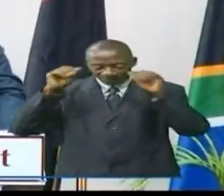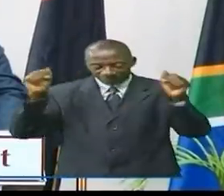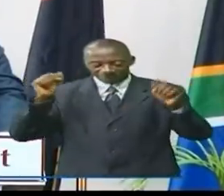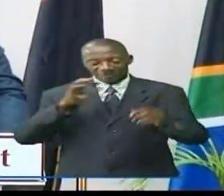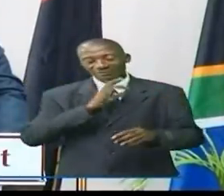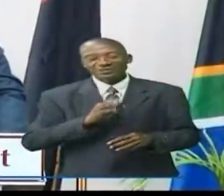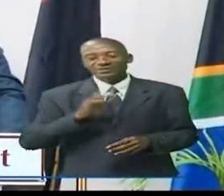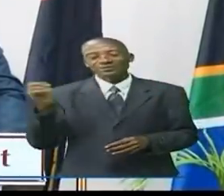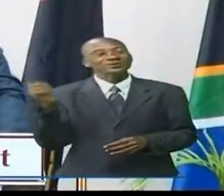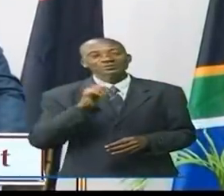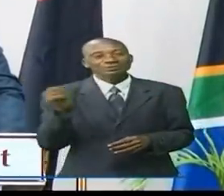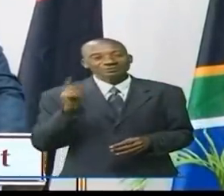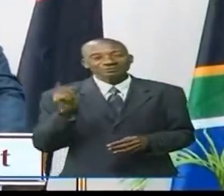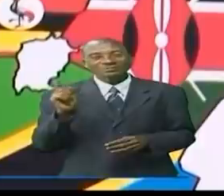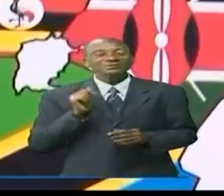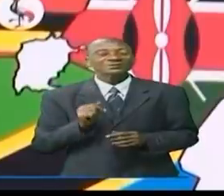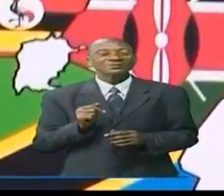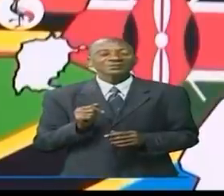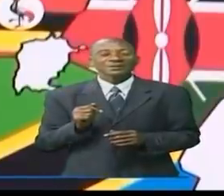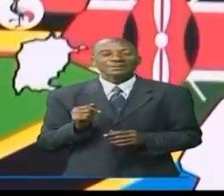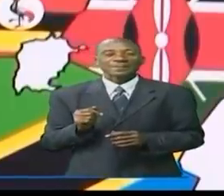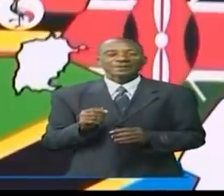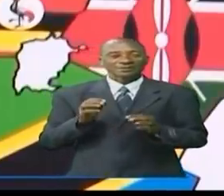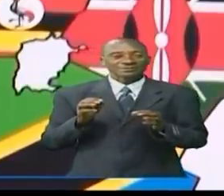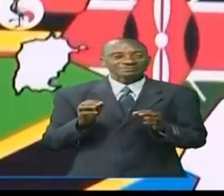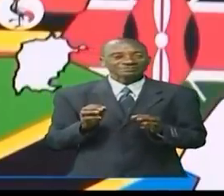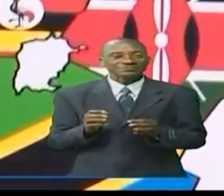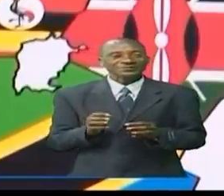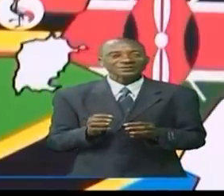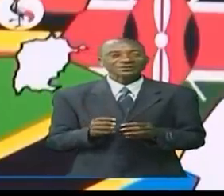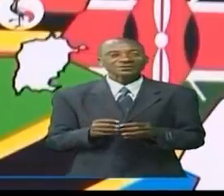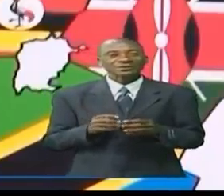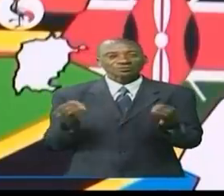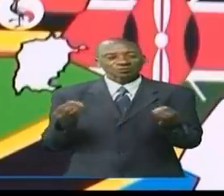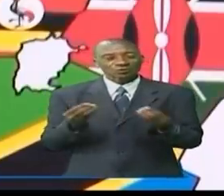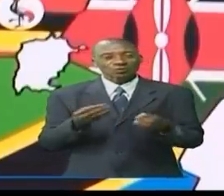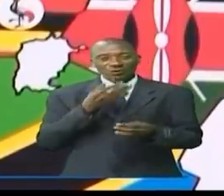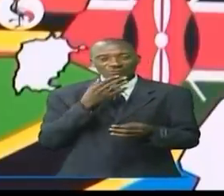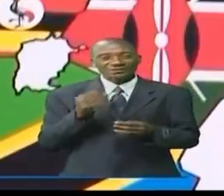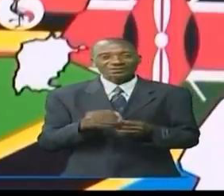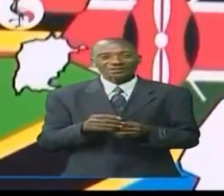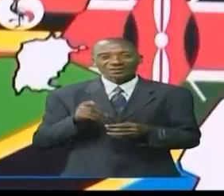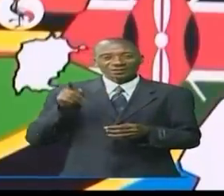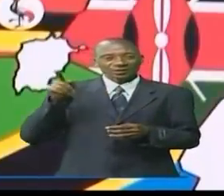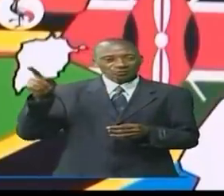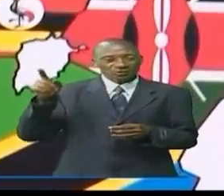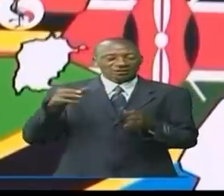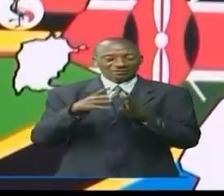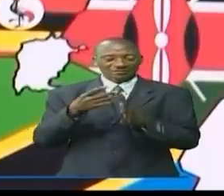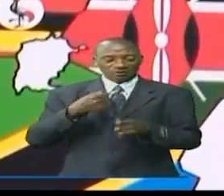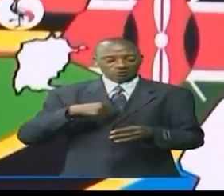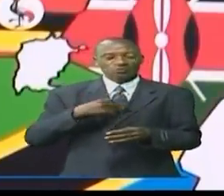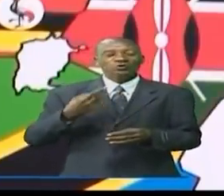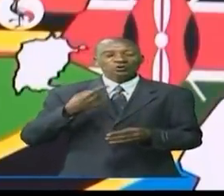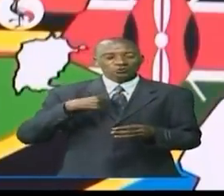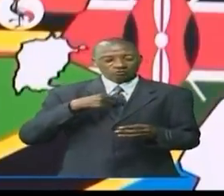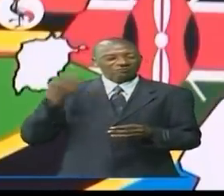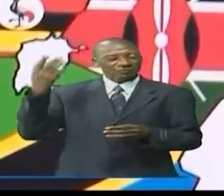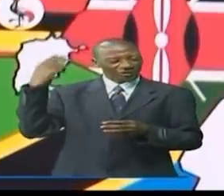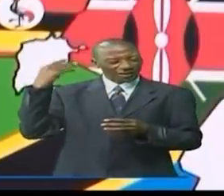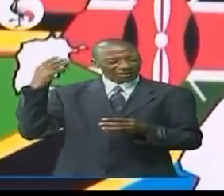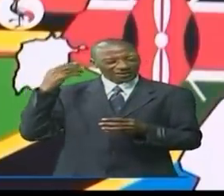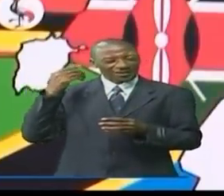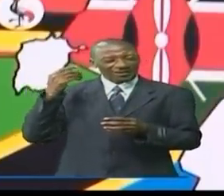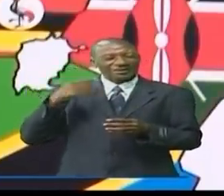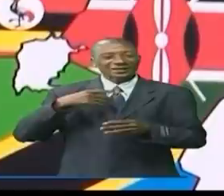République, Félix-Antoine Tshisekedi Tshilombo, étant donné que lui et nous avons combattu le régime passé, lui